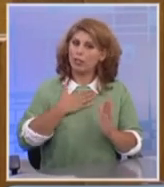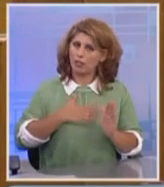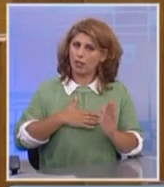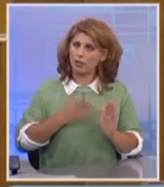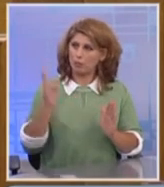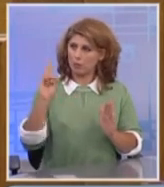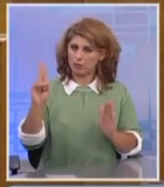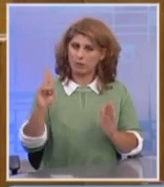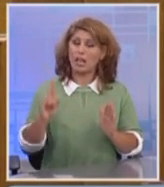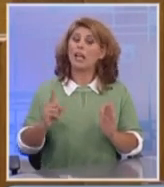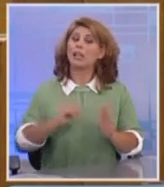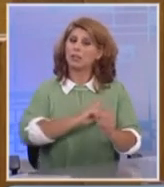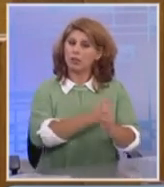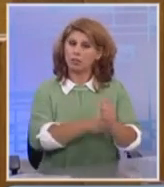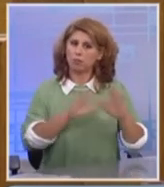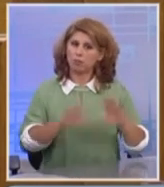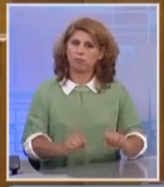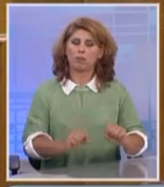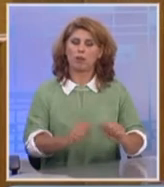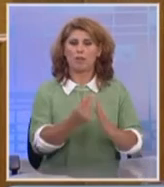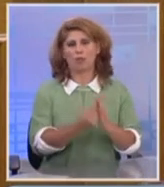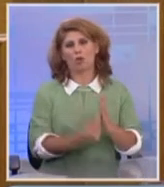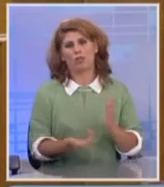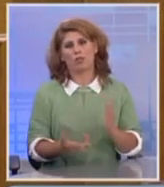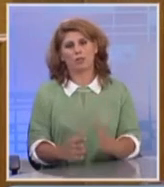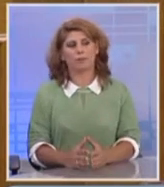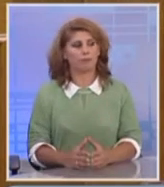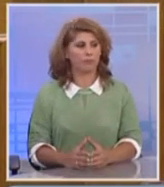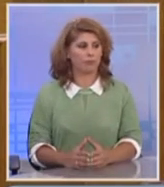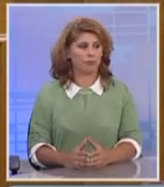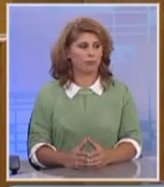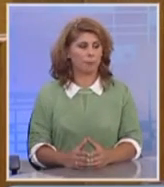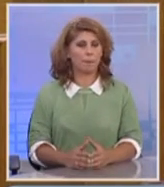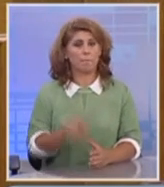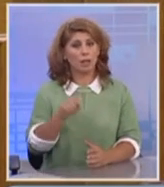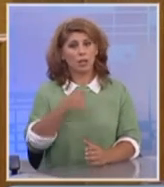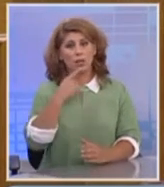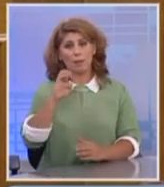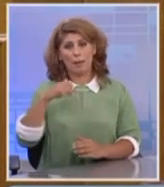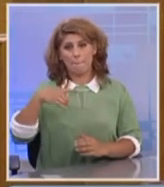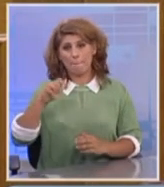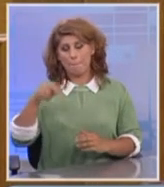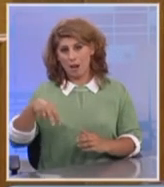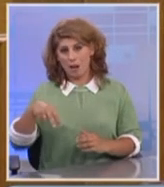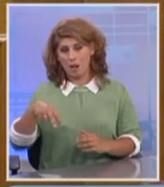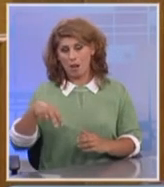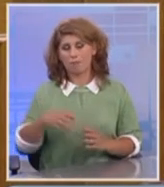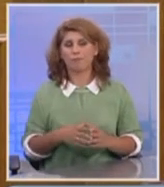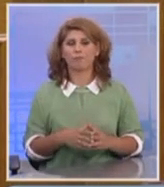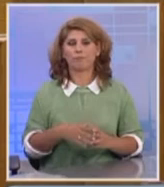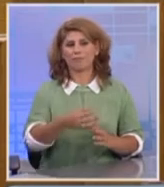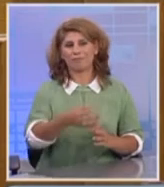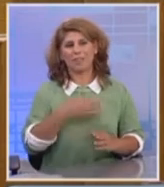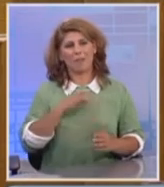υποψήφοι, για τη δυνατότητα κατοχύρωσης βαθμολογίας. Και μια που μιλάμε για τα ΕΠΑΛ, μιλάτε